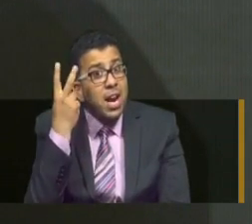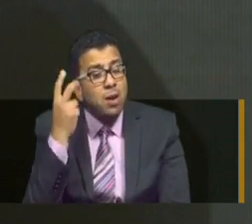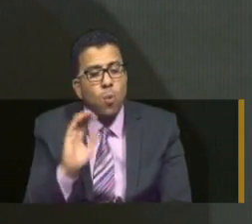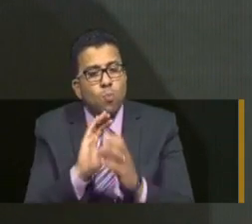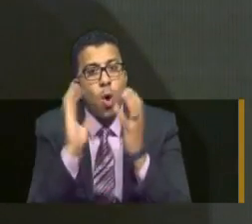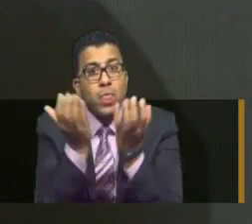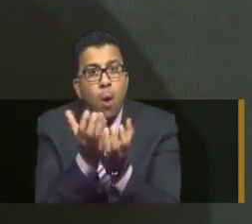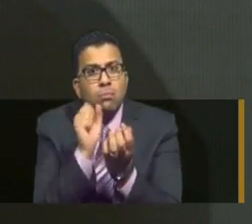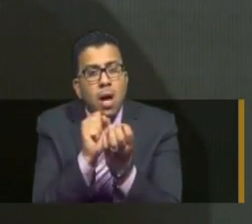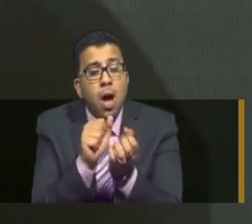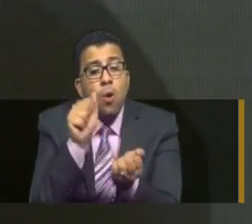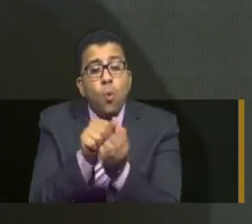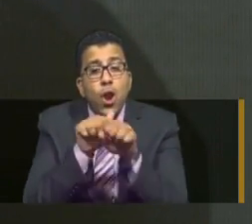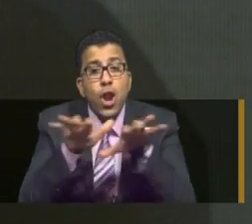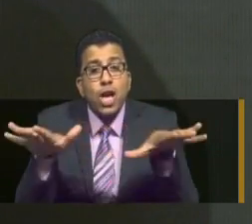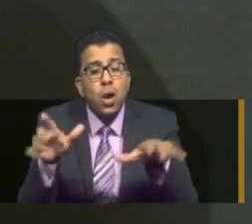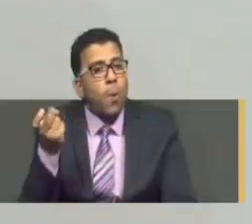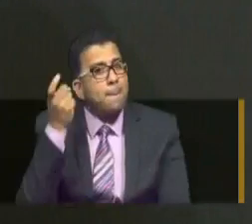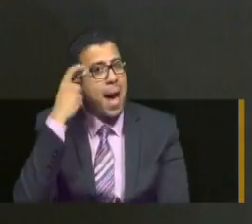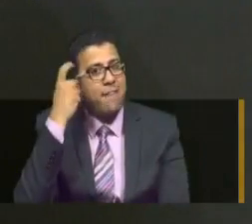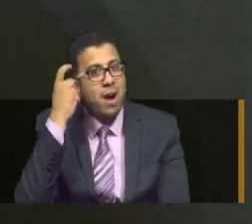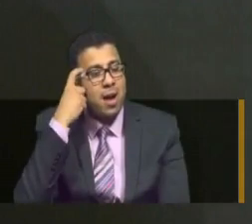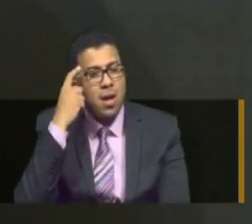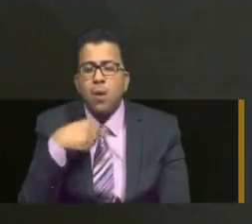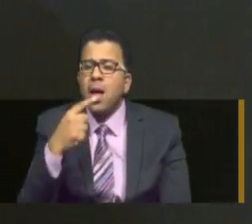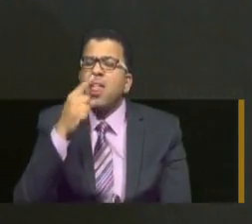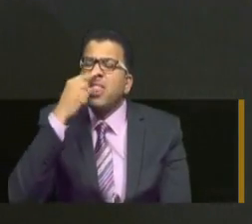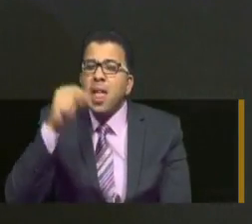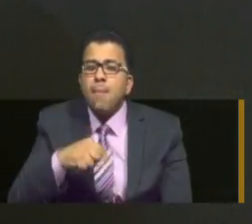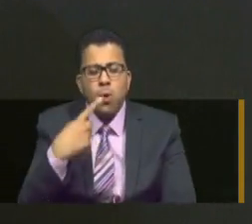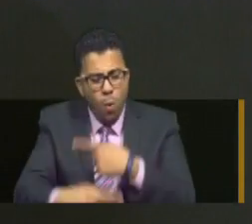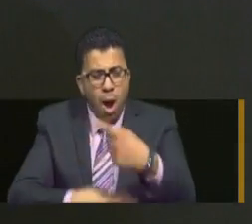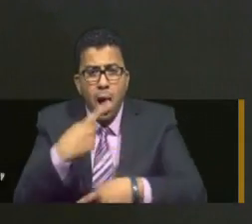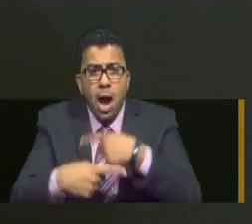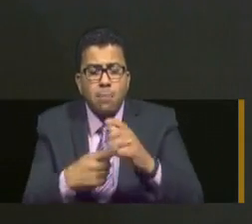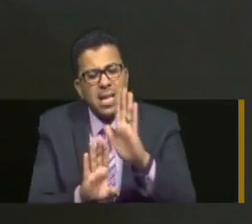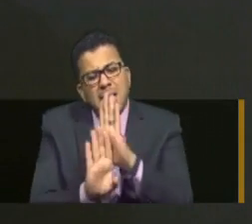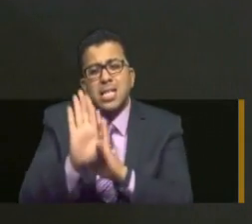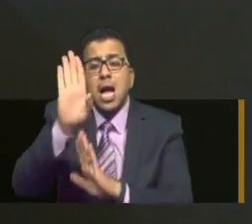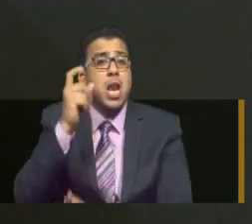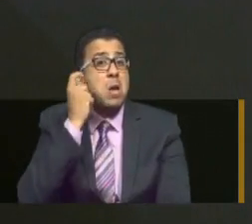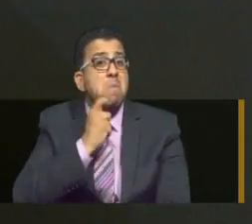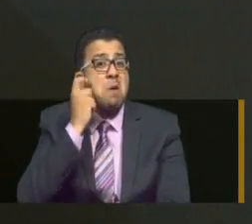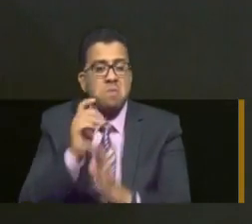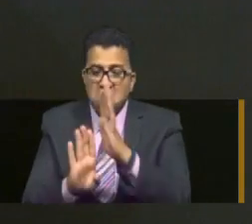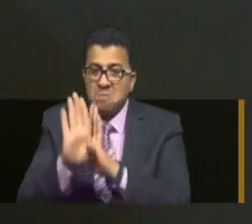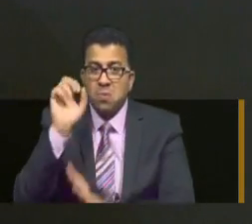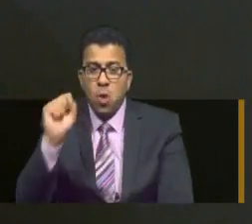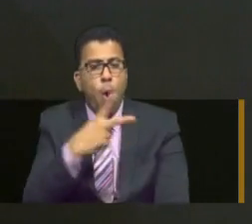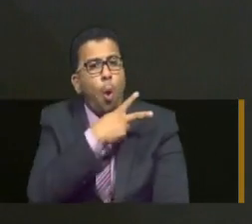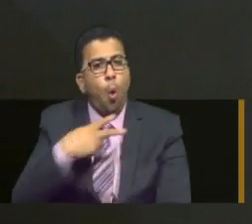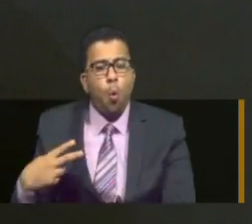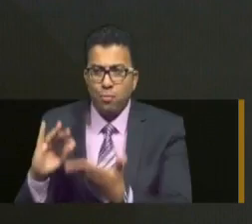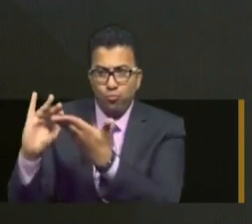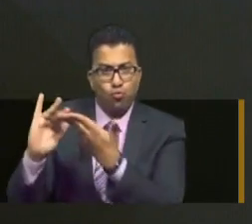والمحتوى والنشر والمعرفة. دائما وأبدا تسعى دولة الإمارات من خلال مؤسساتها